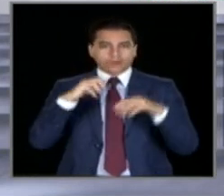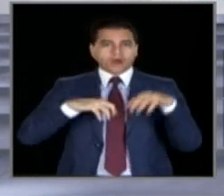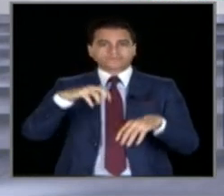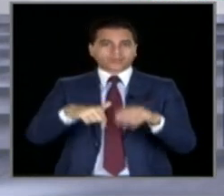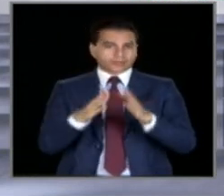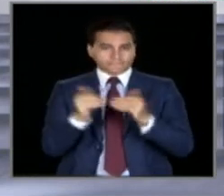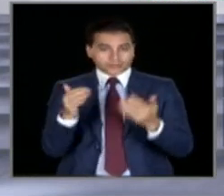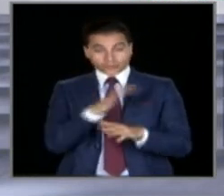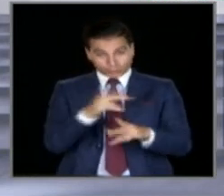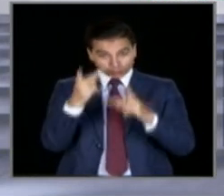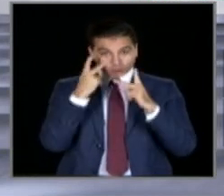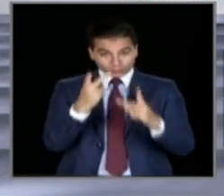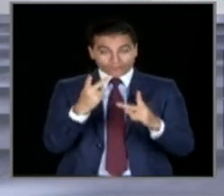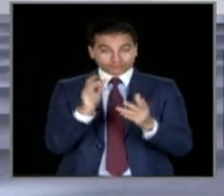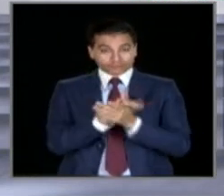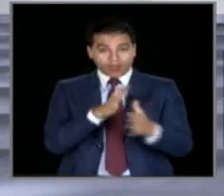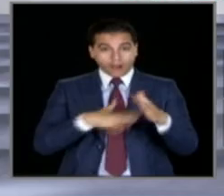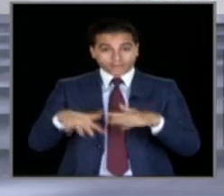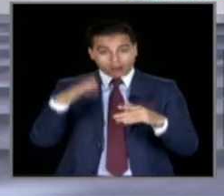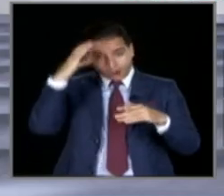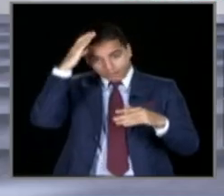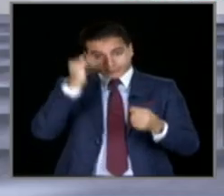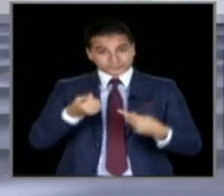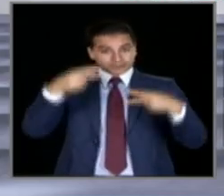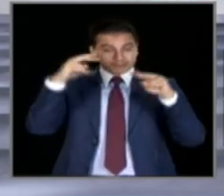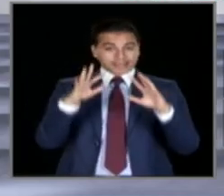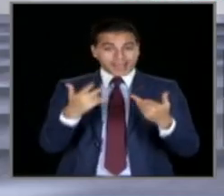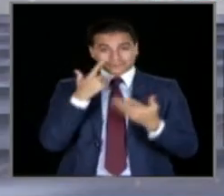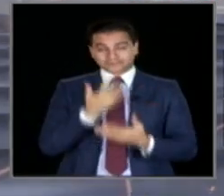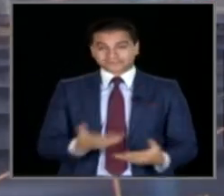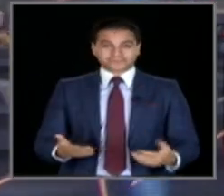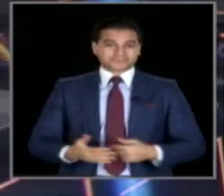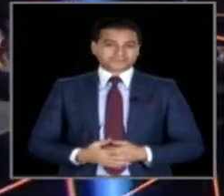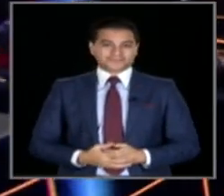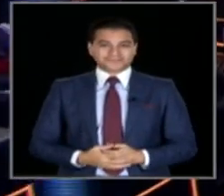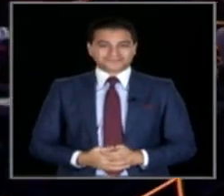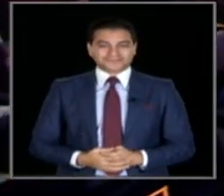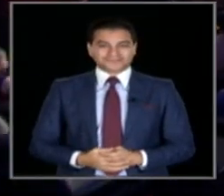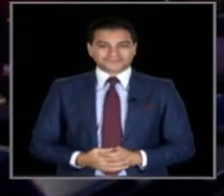مصر. تعالوا نشوف أصحابنا العباقرة النهاردة هيوصلوا المبلغ لكام.